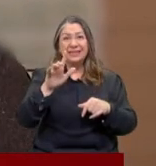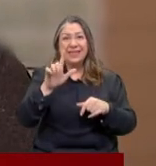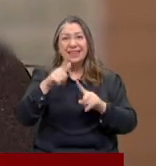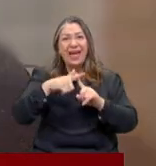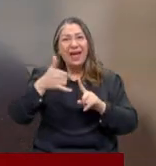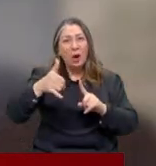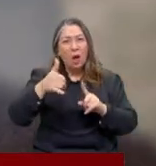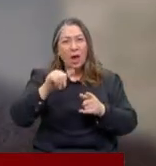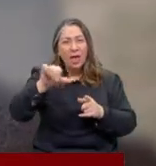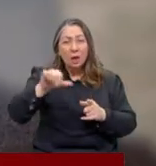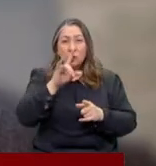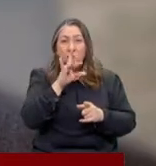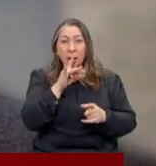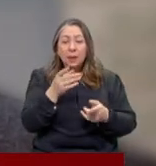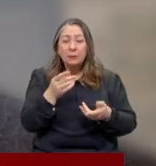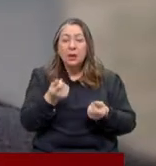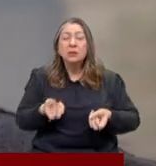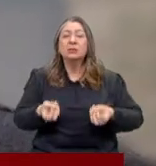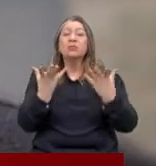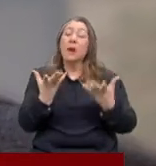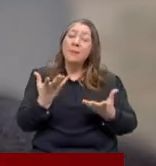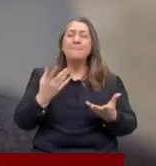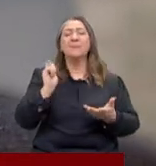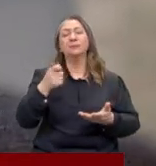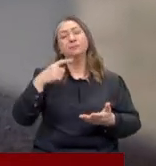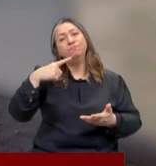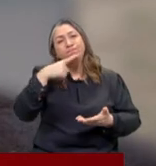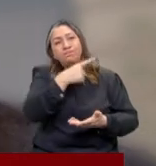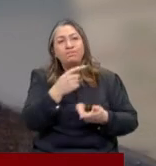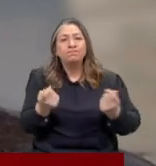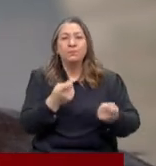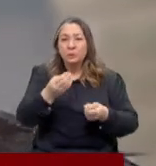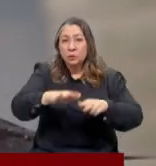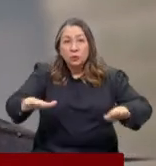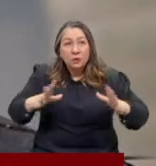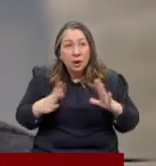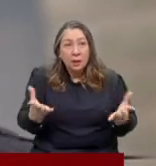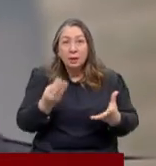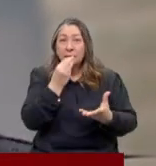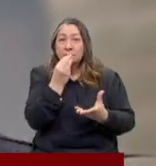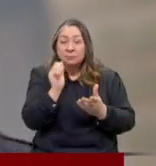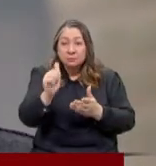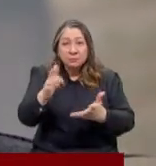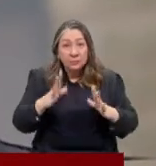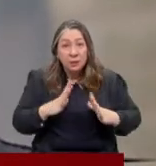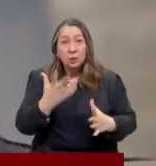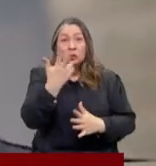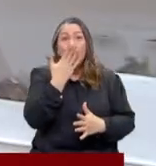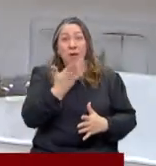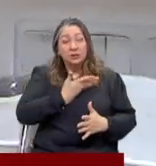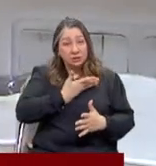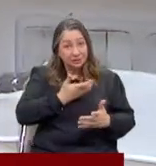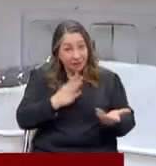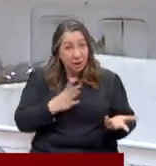olmuş 150 TL. Geçinemiyoruz ama mecbur en azından ayakta kalmaya çalışıyoruz. Çoluk çocuğumuz var, geçim mecburiyetimiz var, 3 tane öğrencimiz